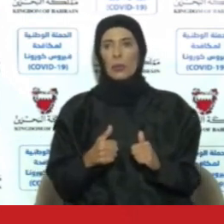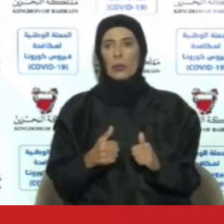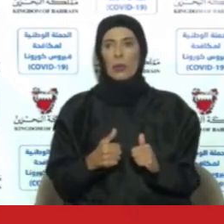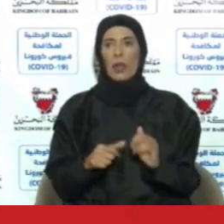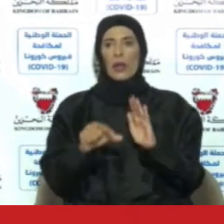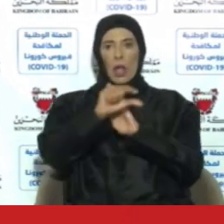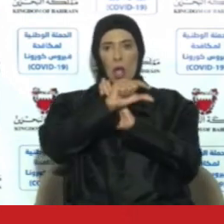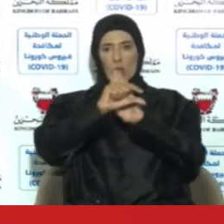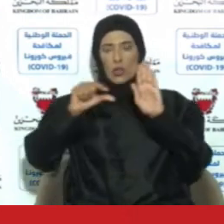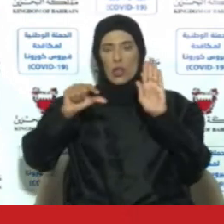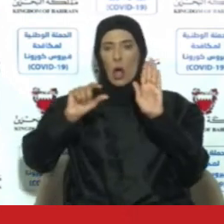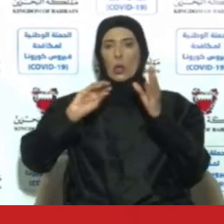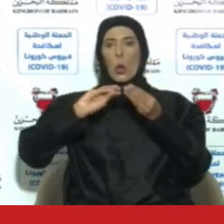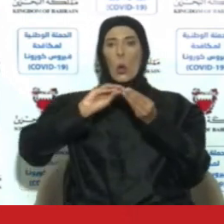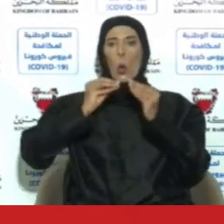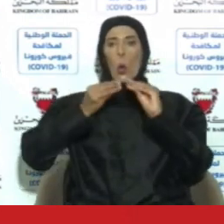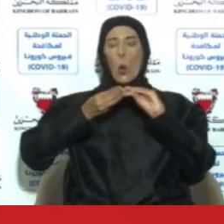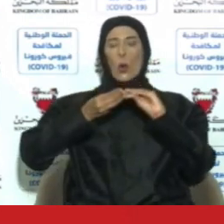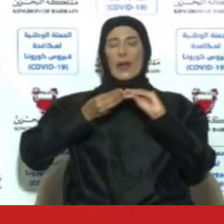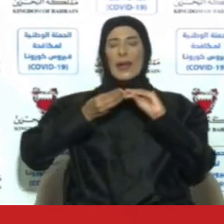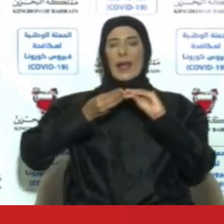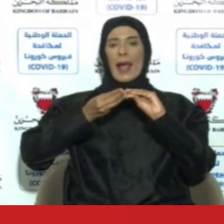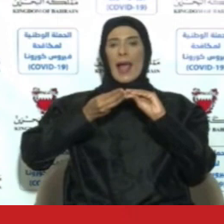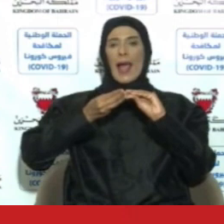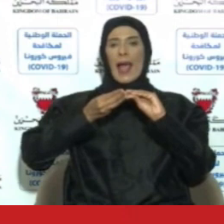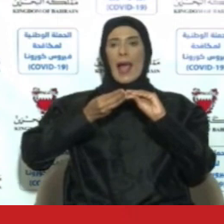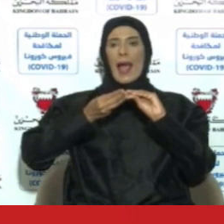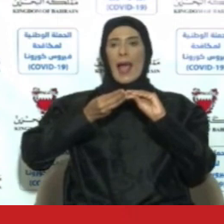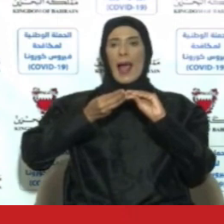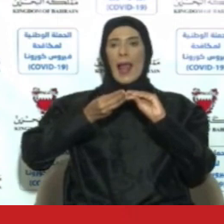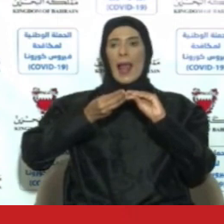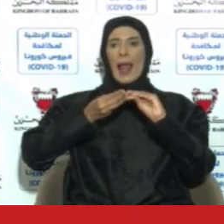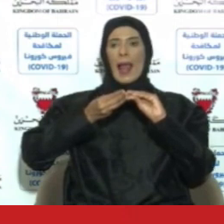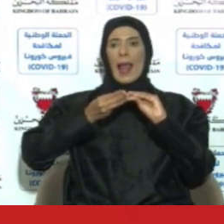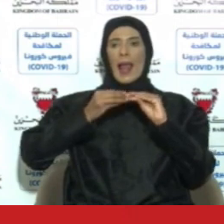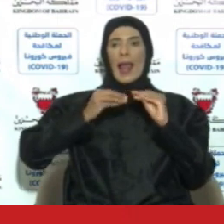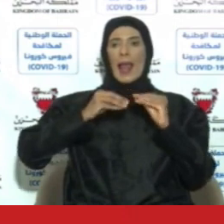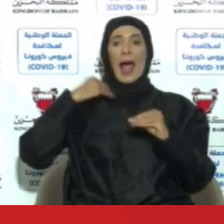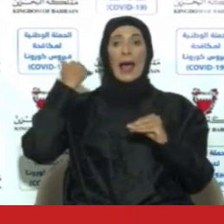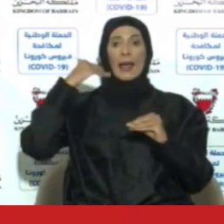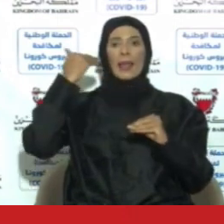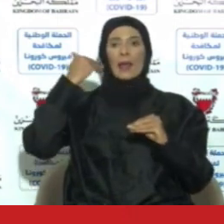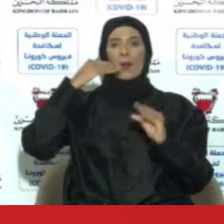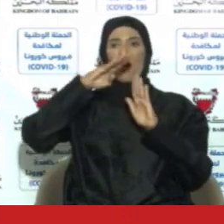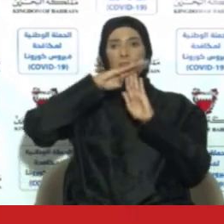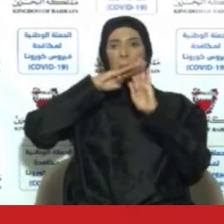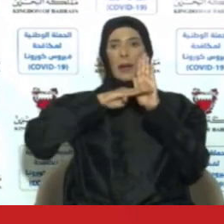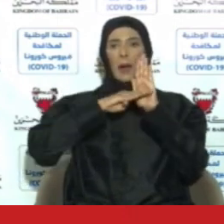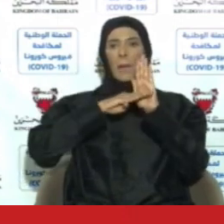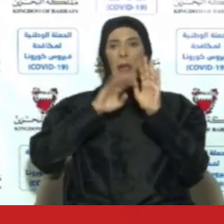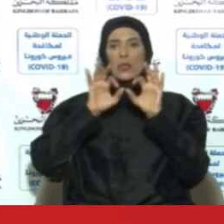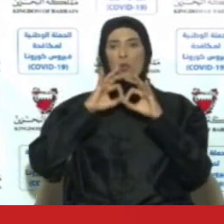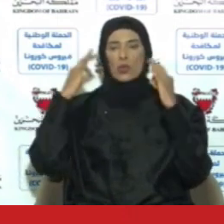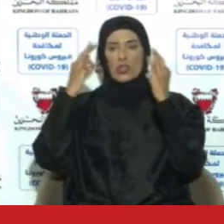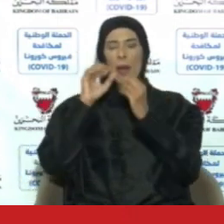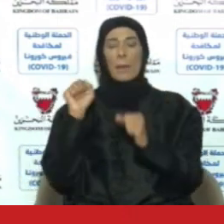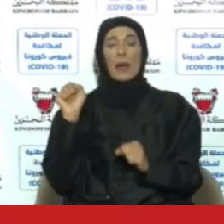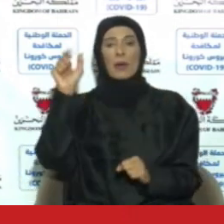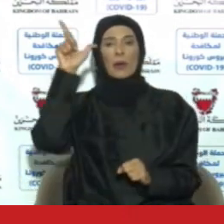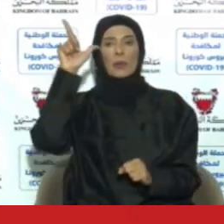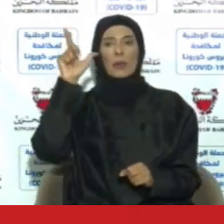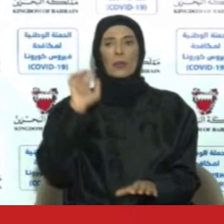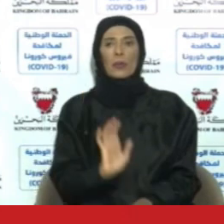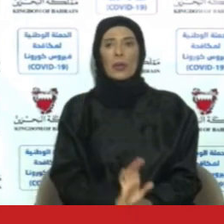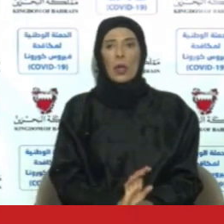اللون الأخضر في تطبيق مجتمع واعي، ولا منهم من دون 12 اللي ما ينطبق عليهم التطعيم في الوقت الحاضر يكونوا